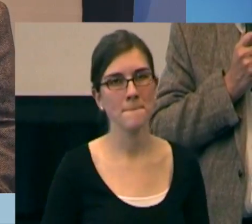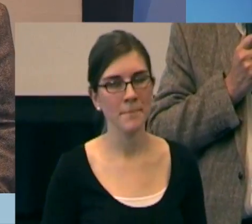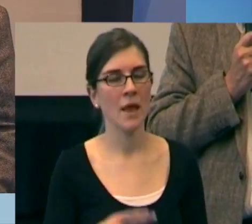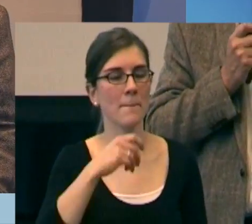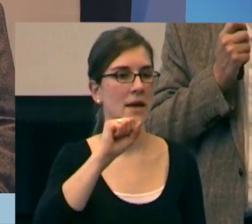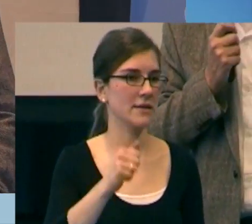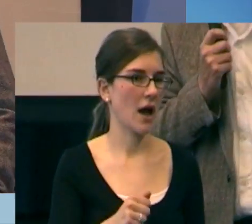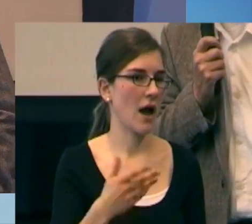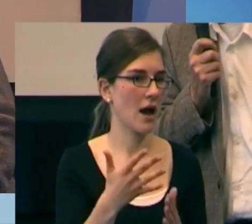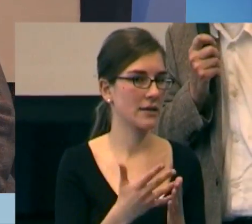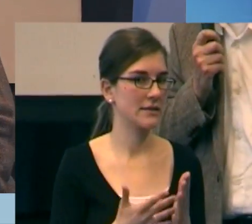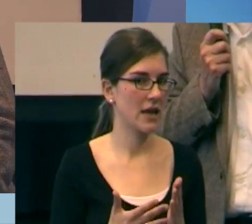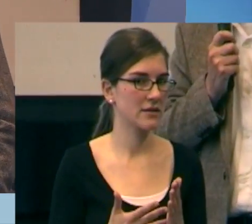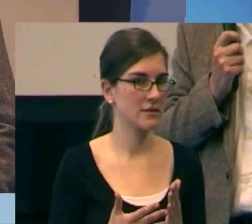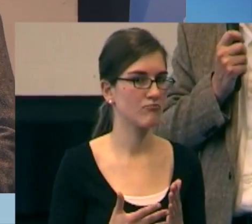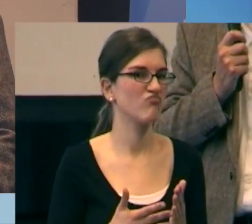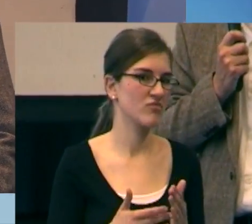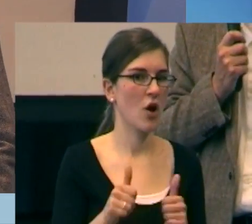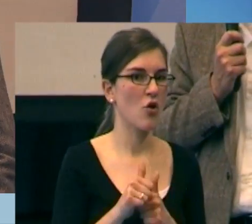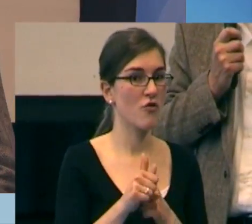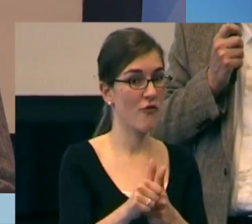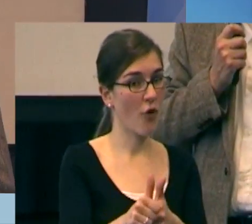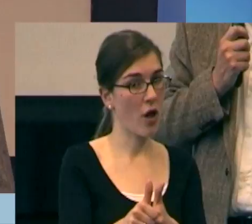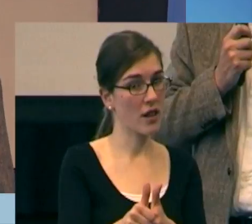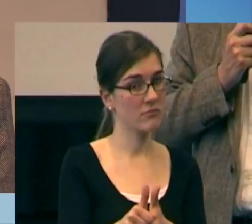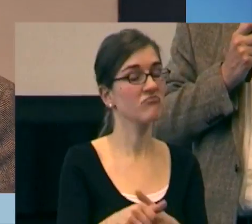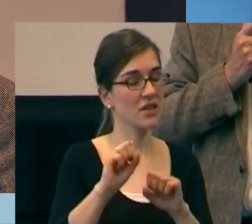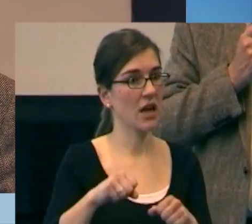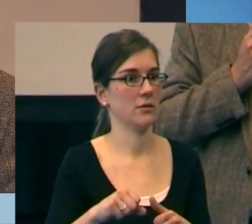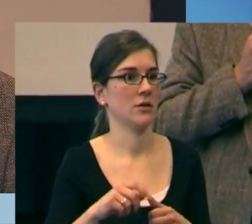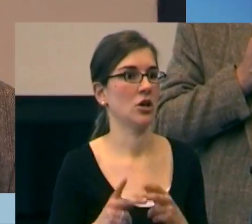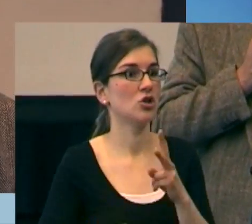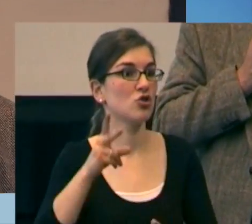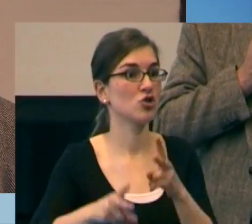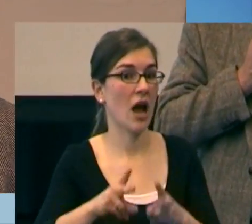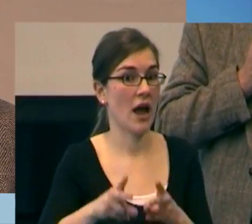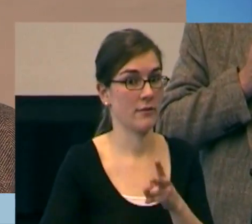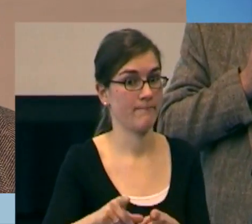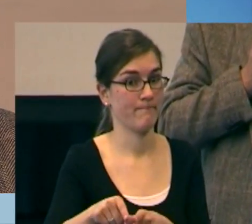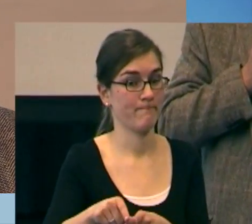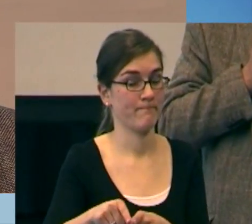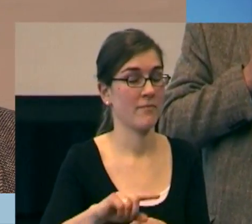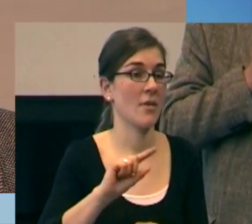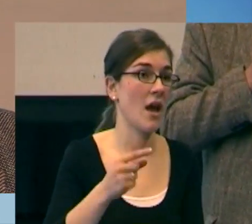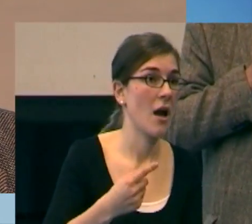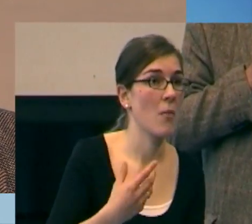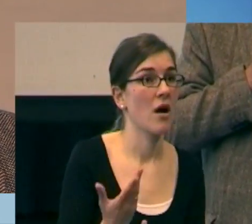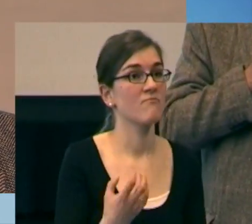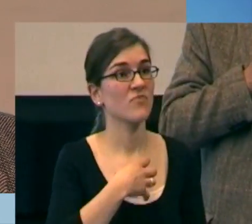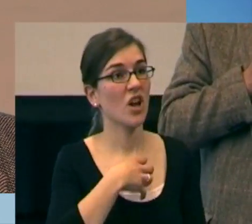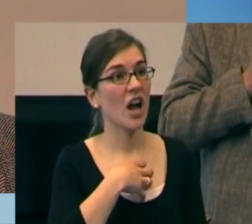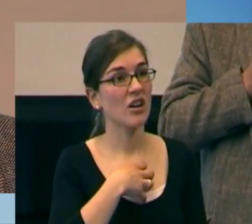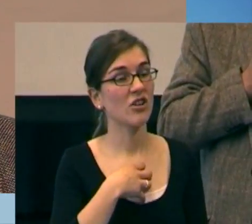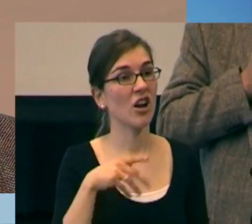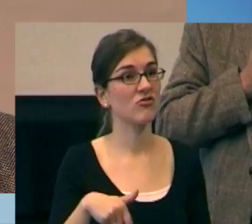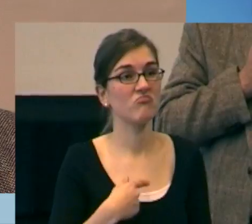PSA-Test und die Folgen davon Schaden verursachen können, aber die Krankenkassen sehen im Moment nicht, wo der